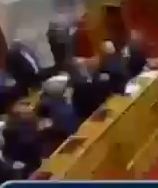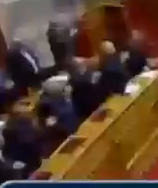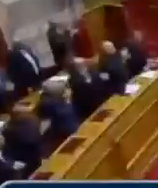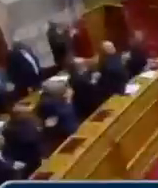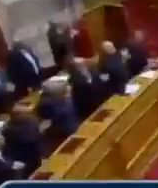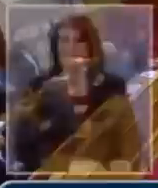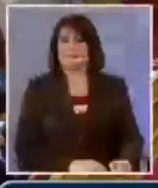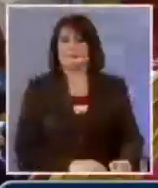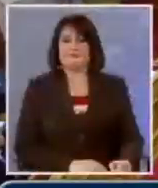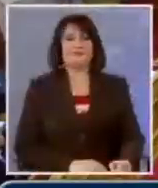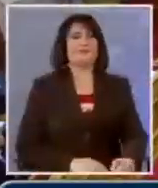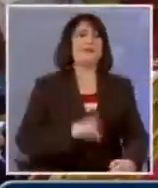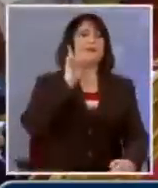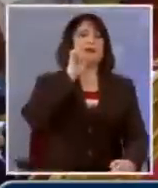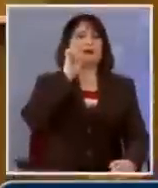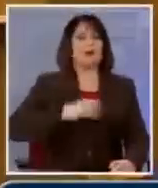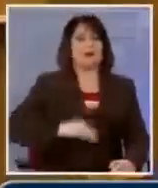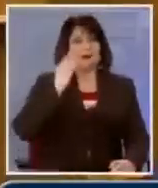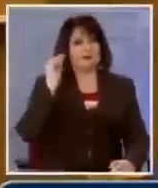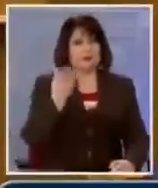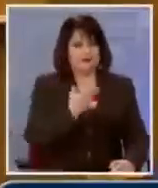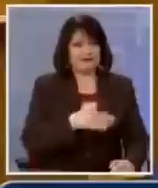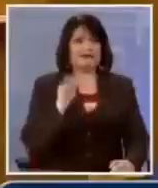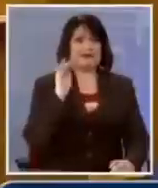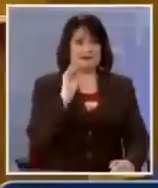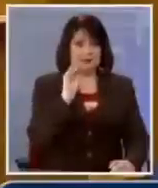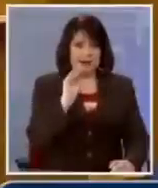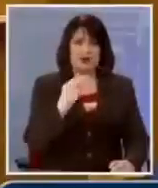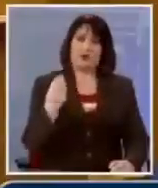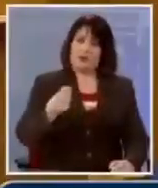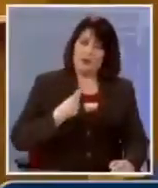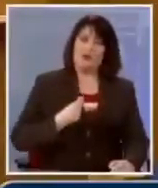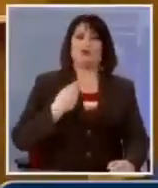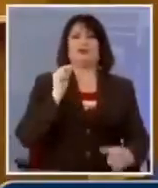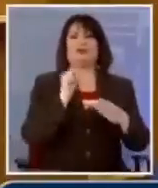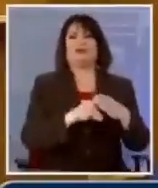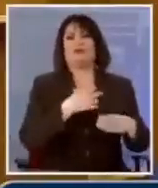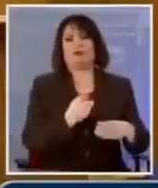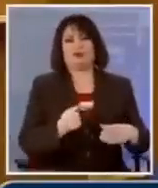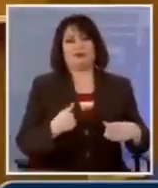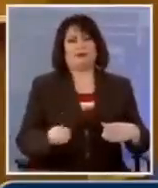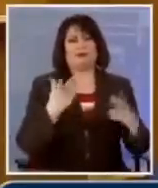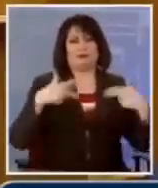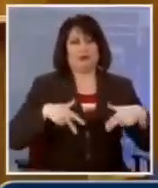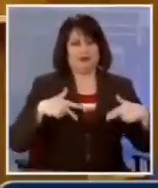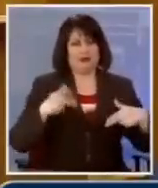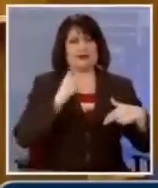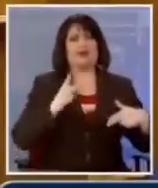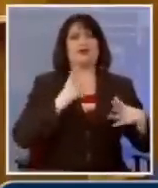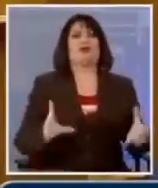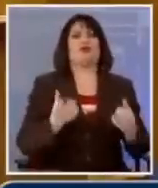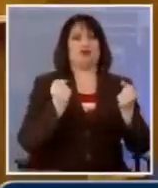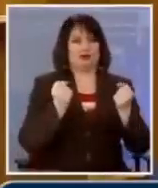Κυρίες και κύριοι βουλευτές, σας καλώ να δώσετε ψήφο εμπιστοσύνης στην κυβέρνηση κοινωνικής